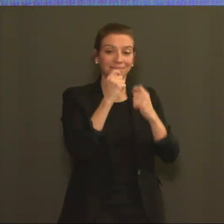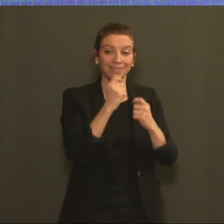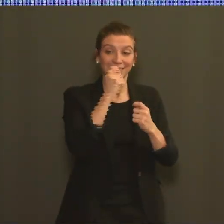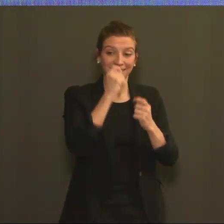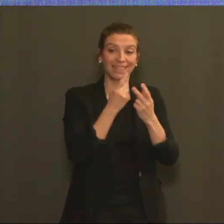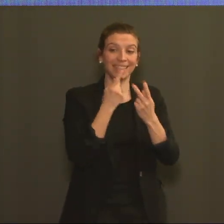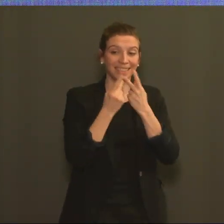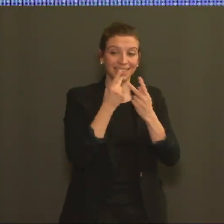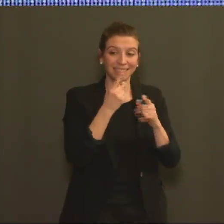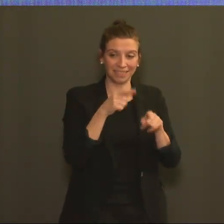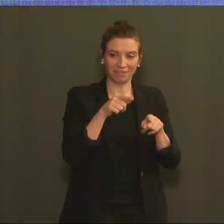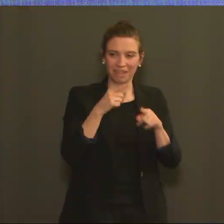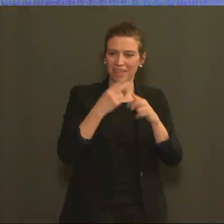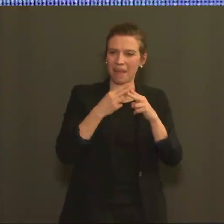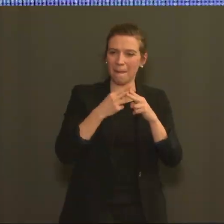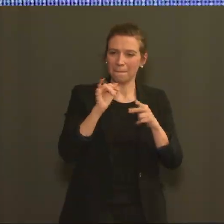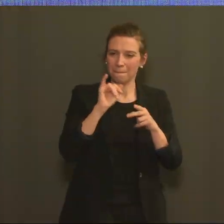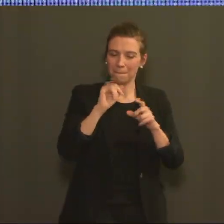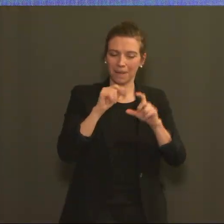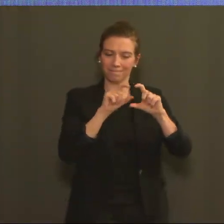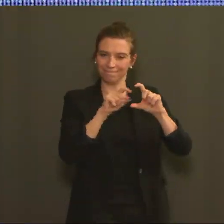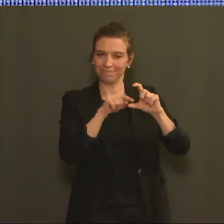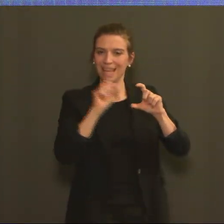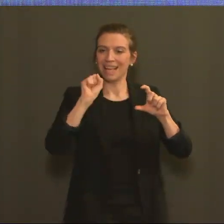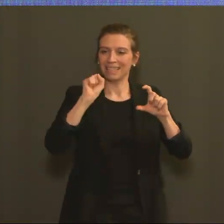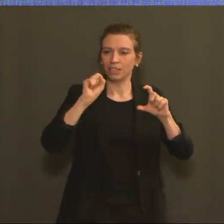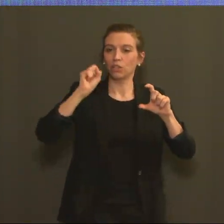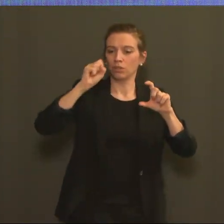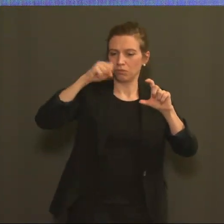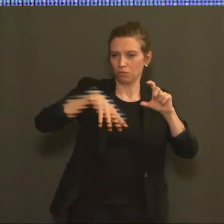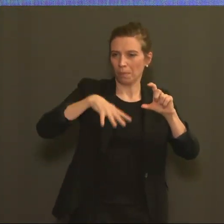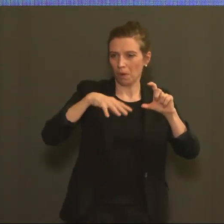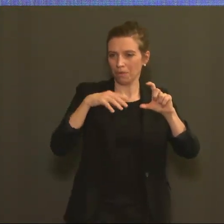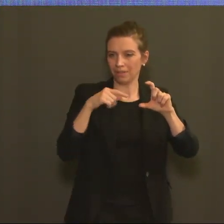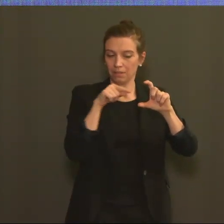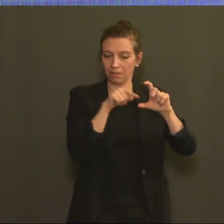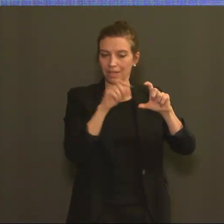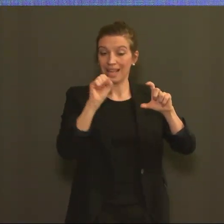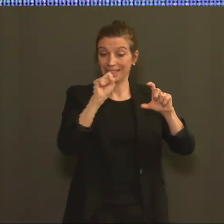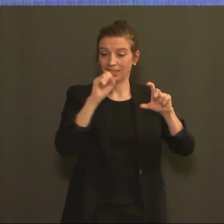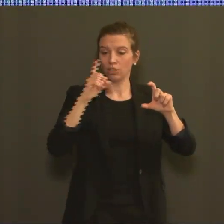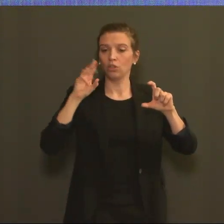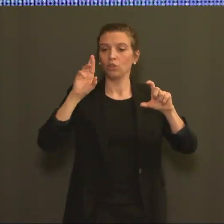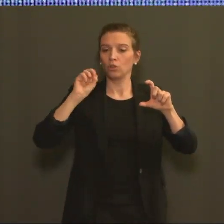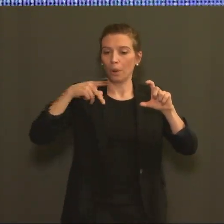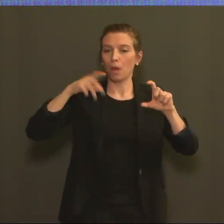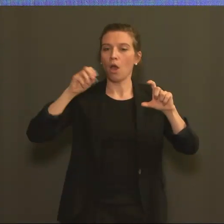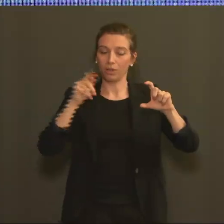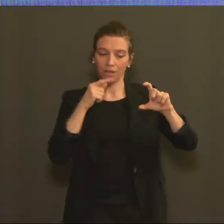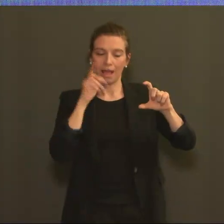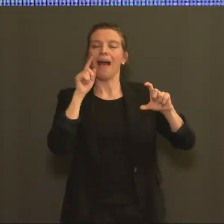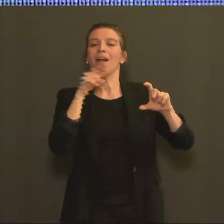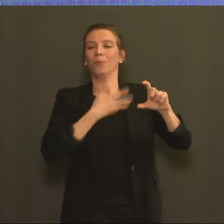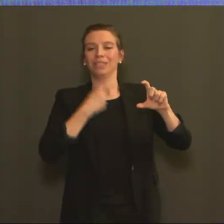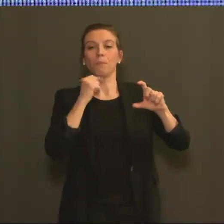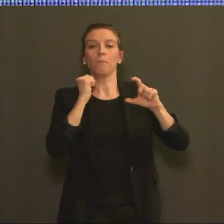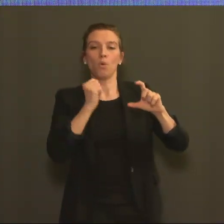het aantal positieve stalen voor de britse variant vertegenwoordigt nog steeds een minderheid van de stalen minder dan